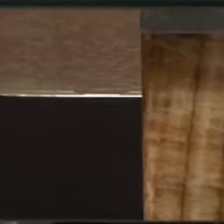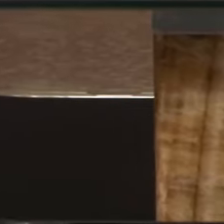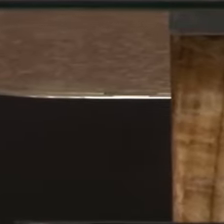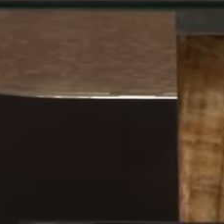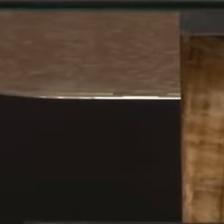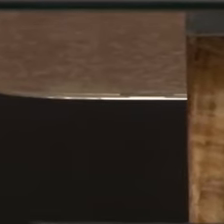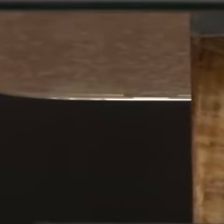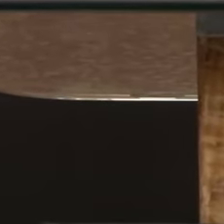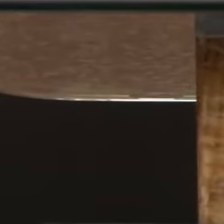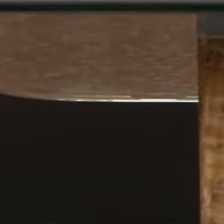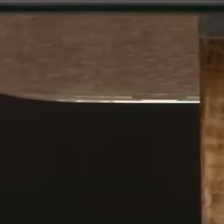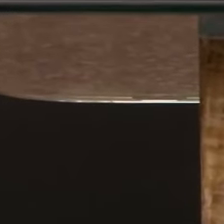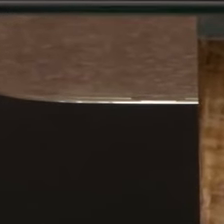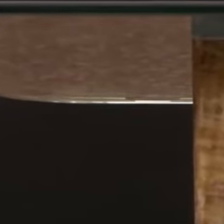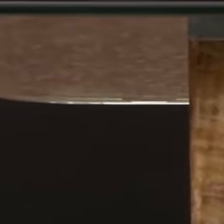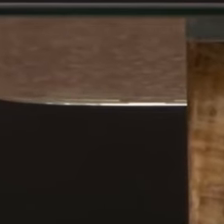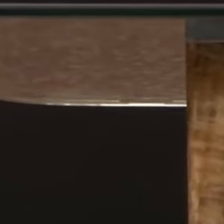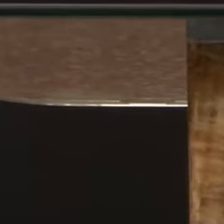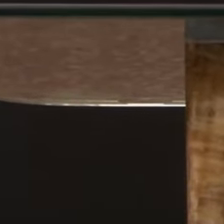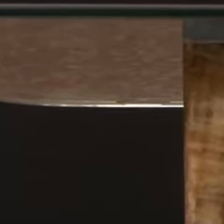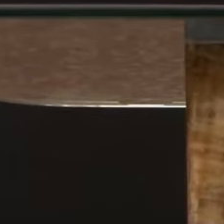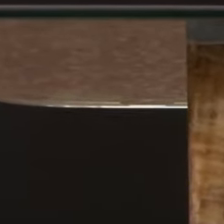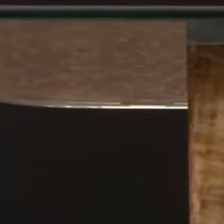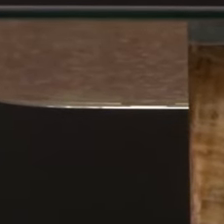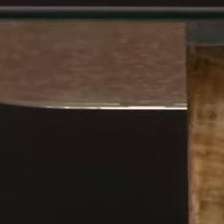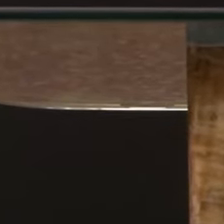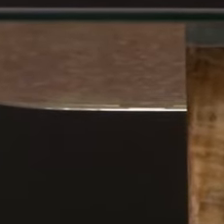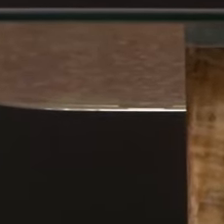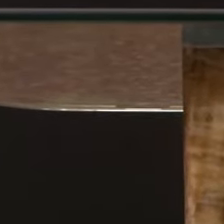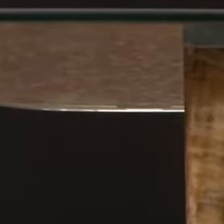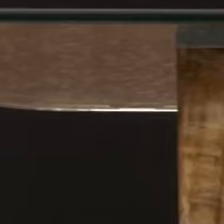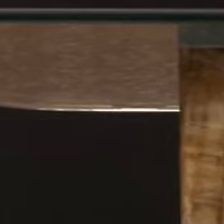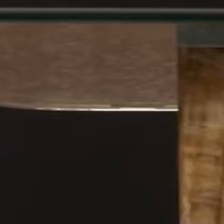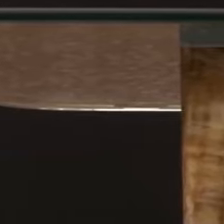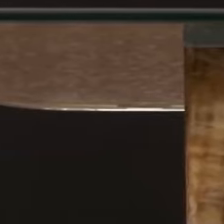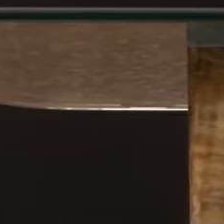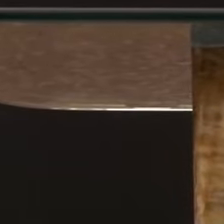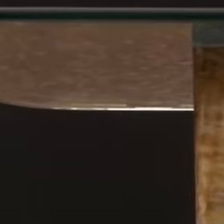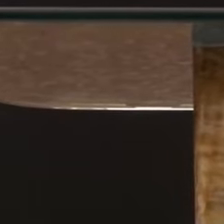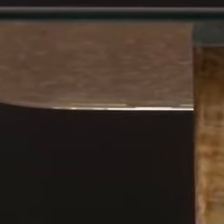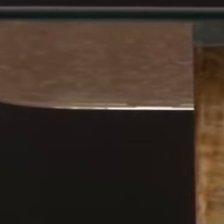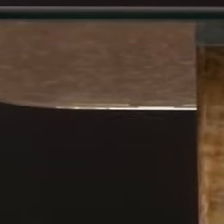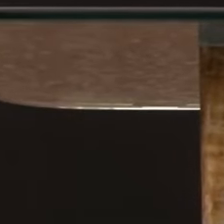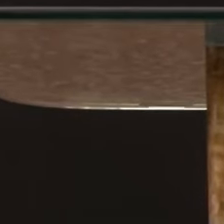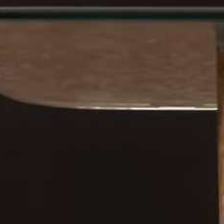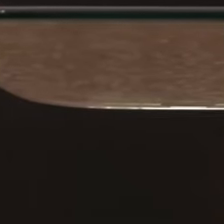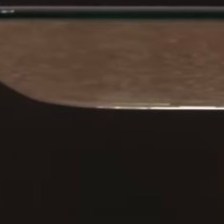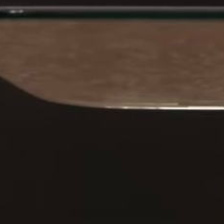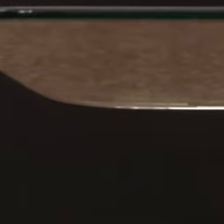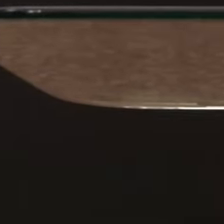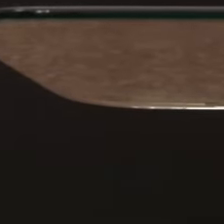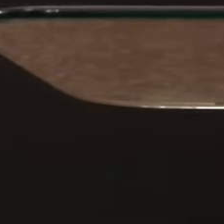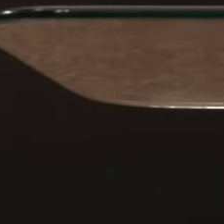et les choses qui viennent du calvaire, qui viennent dans notre cœur, dans notre vie, nous recevons tout par la